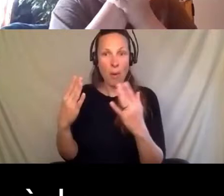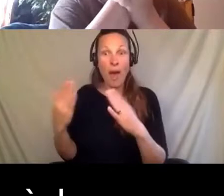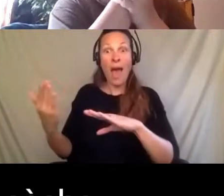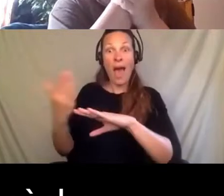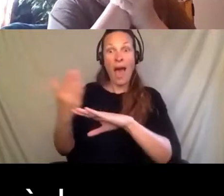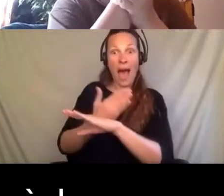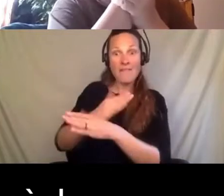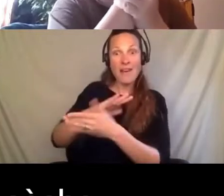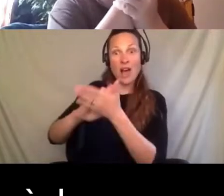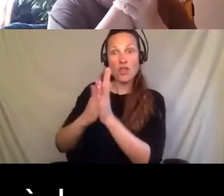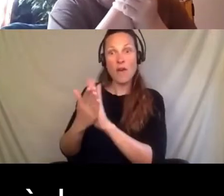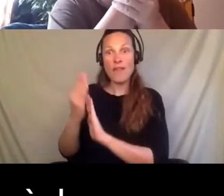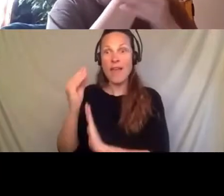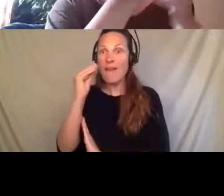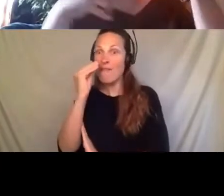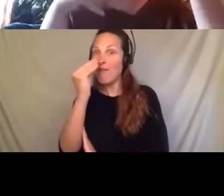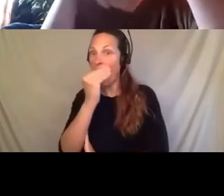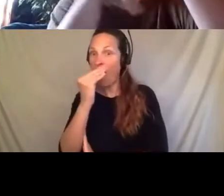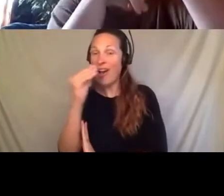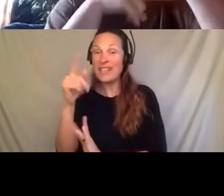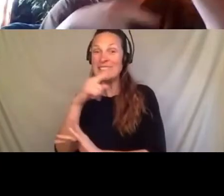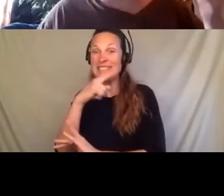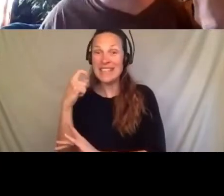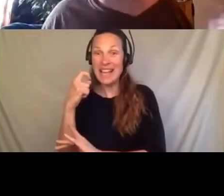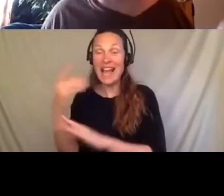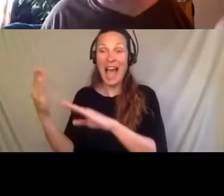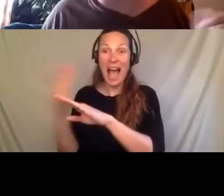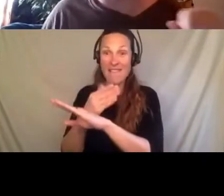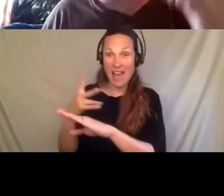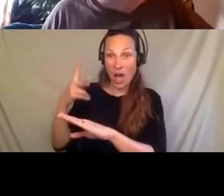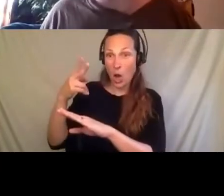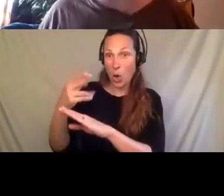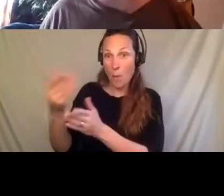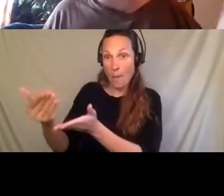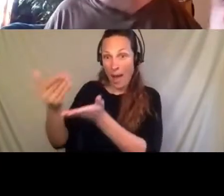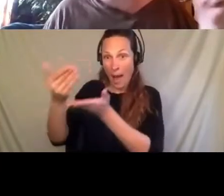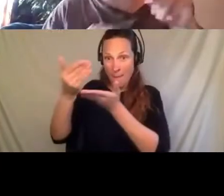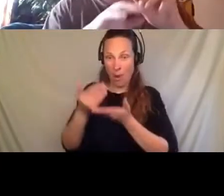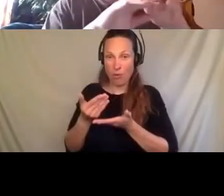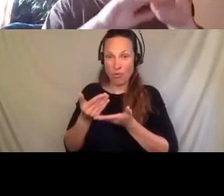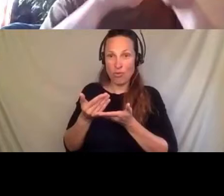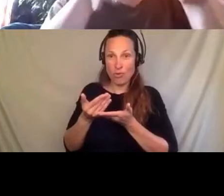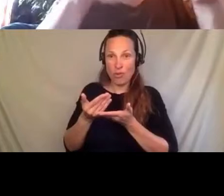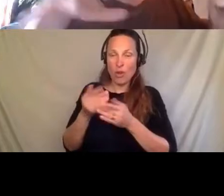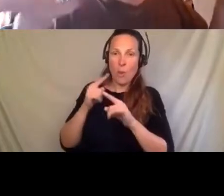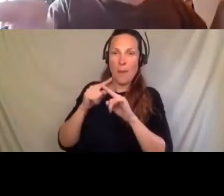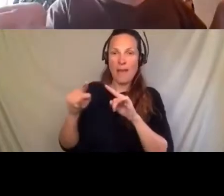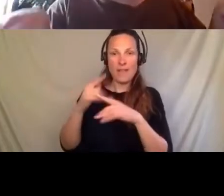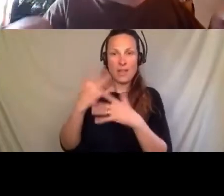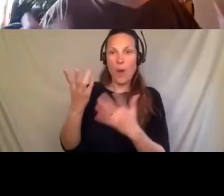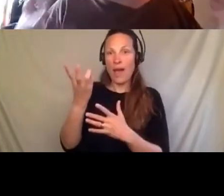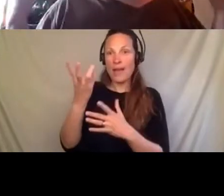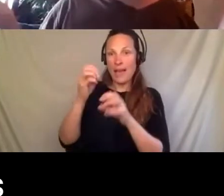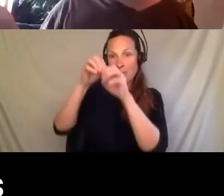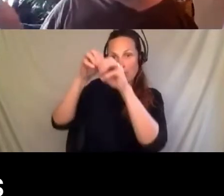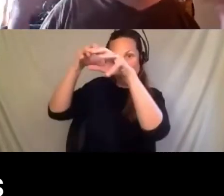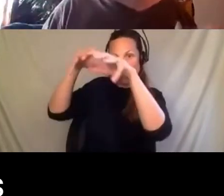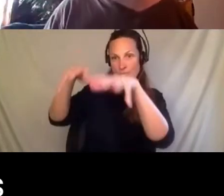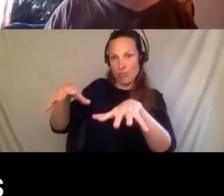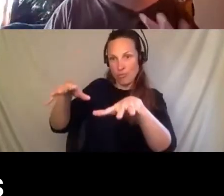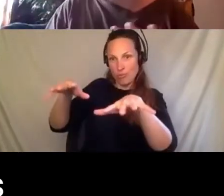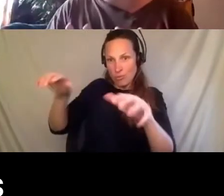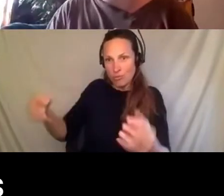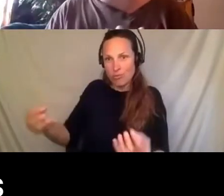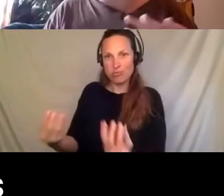que la fleur sèche. Donc, on coupe la fleur et ça évite que les graines se promènent partout. Ou